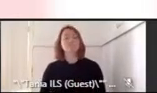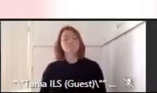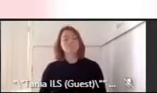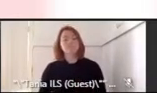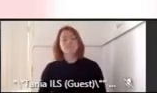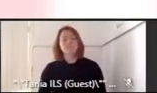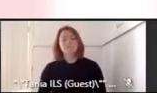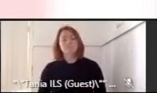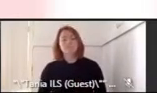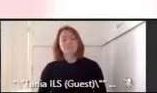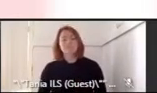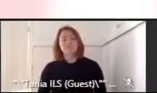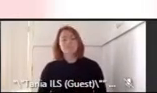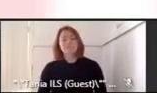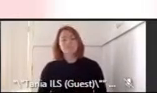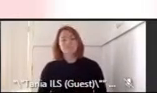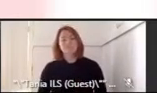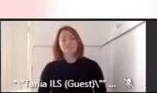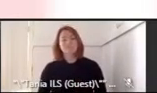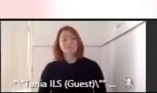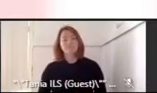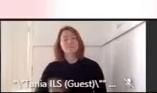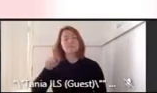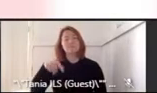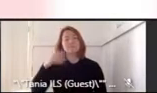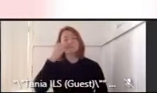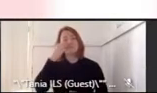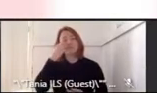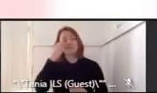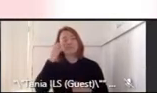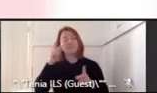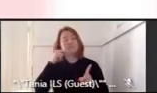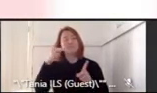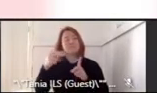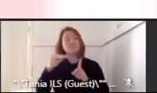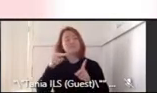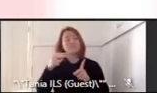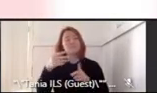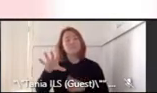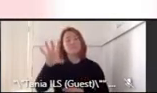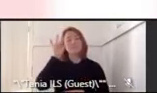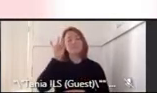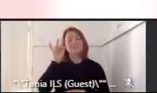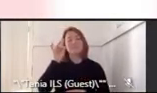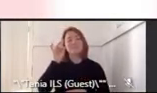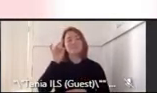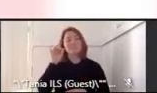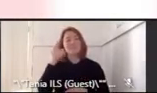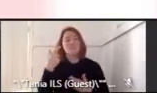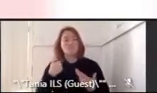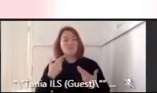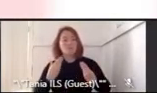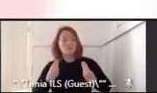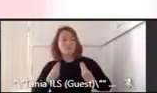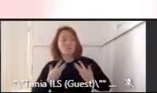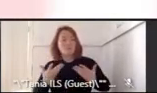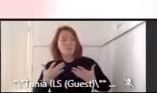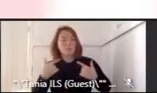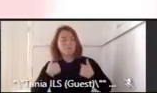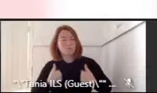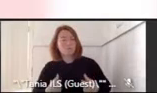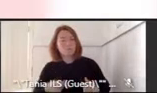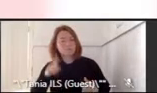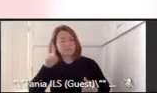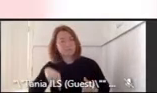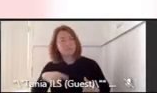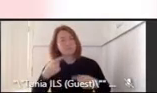que pel que fa a les percepcions, a l'estat d'ànim i a les preocupacions, les dones s'han sentit tenses durant el confinament, amb una